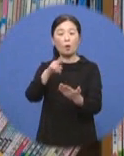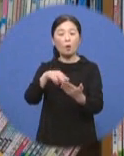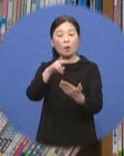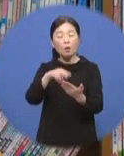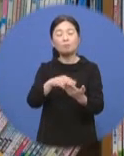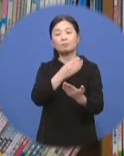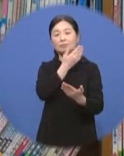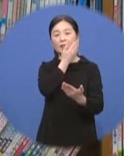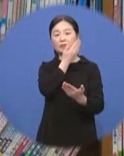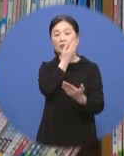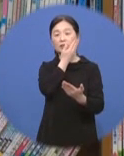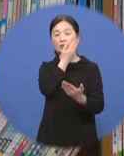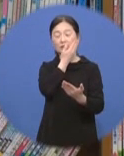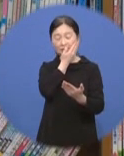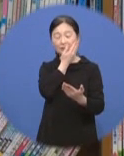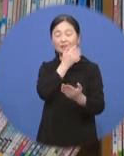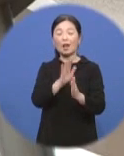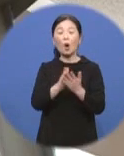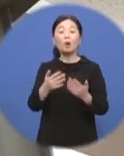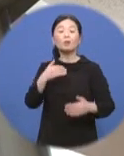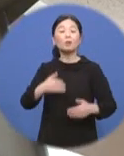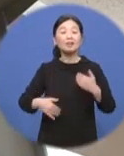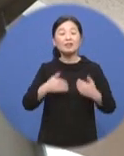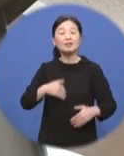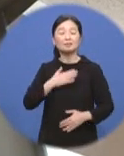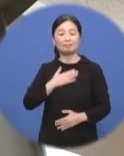しさが分かるようになってもらったらと思ってます。